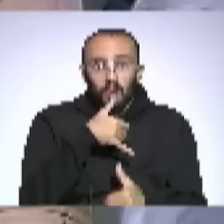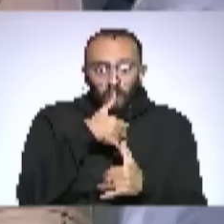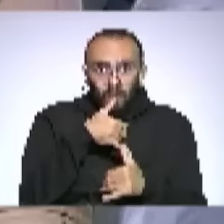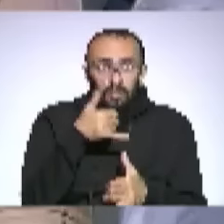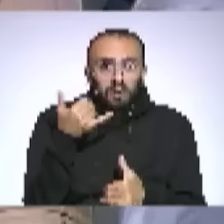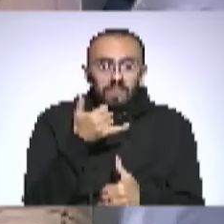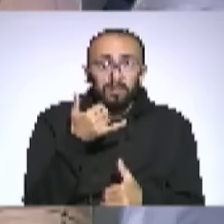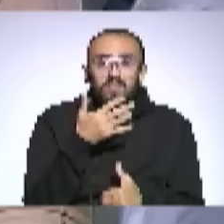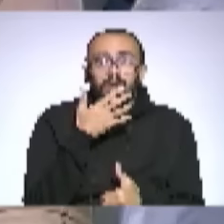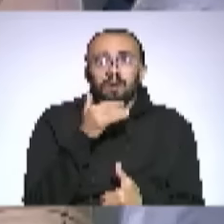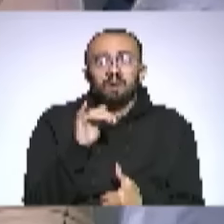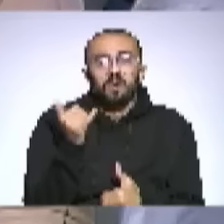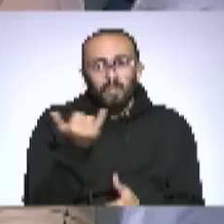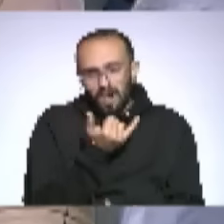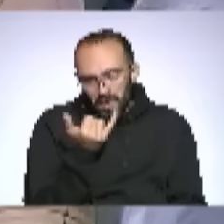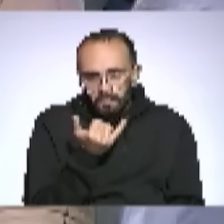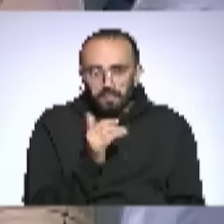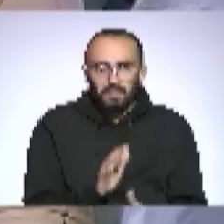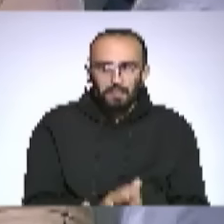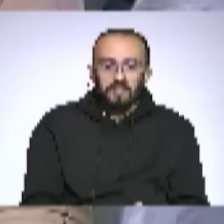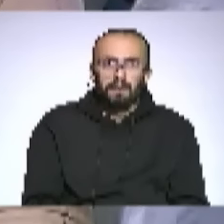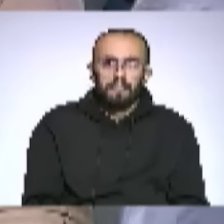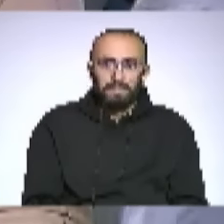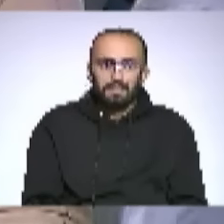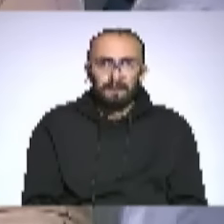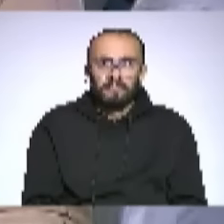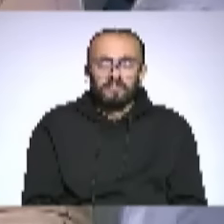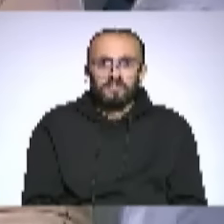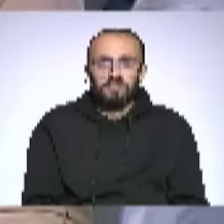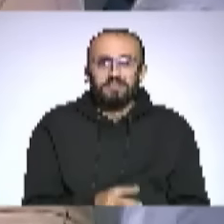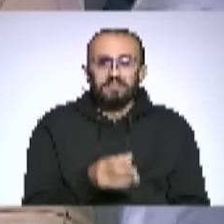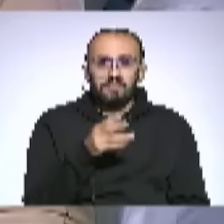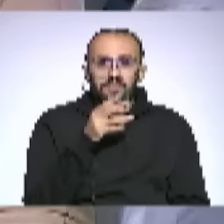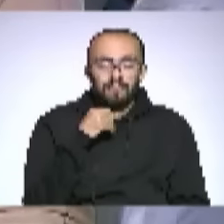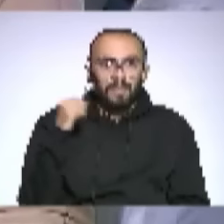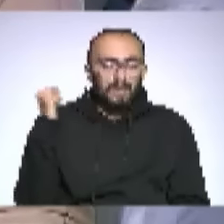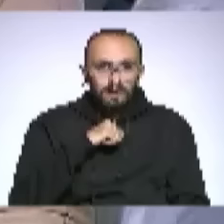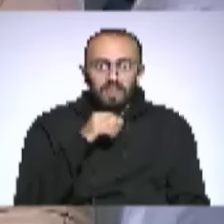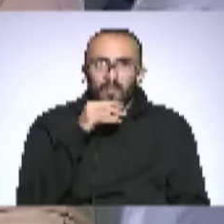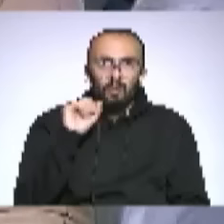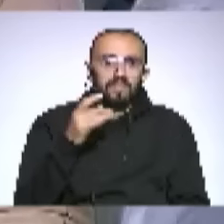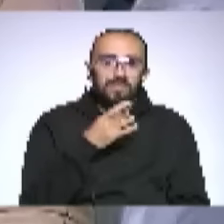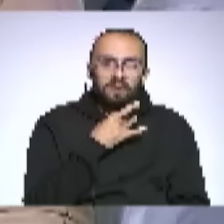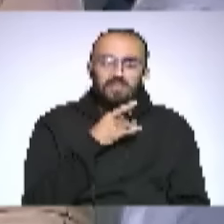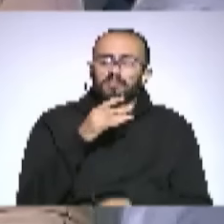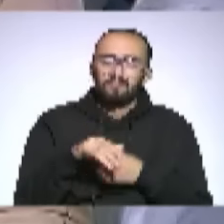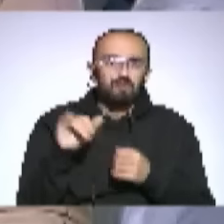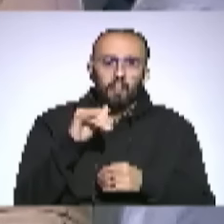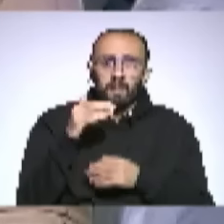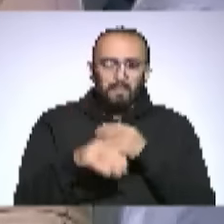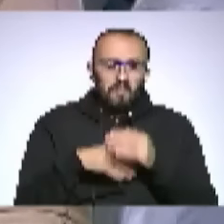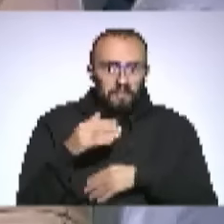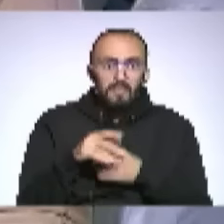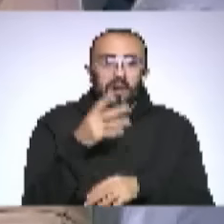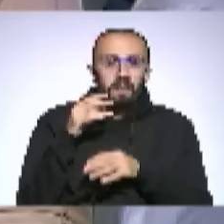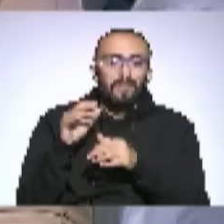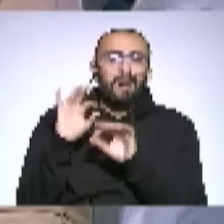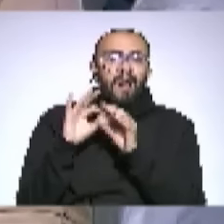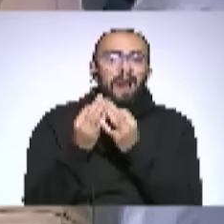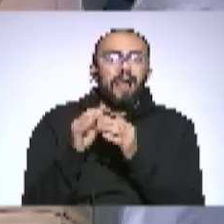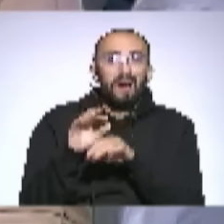الشيشه هي تقريبا اه اوكي ا وندم وباباه وقتها اتضايق جدا ومره ثانيه حد برده من اهله ضغط عليه